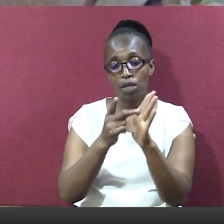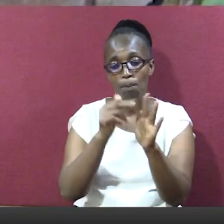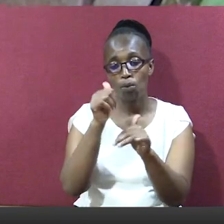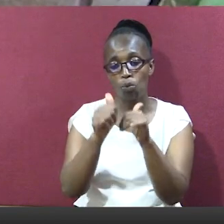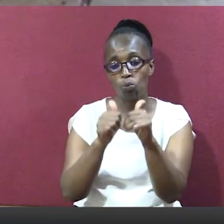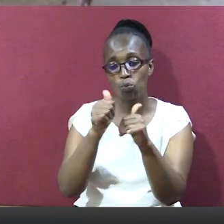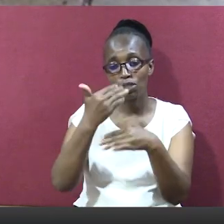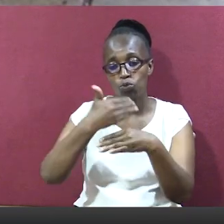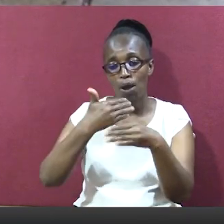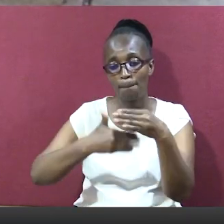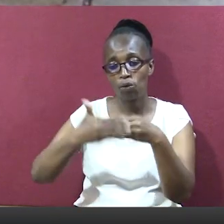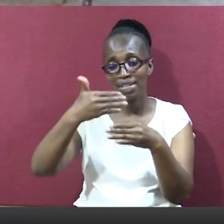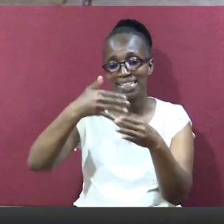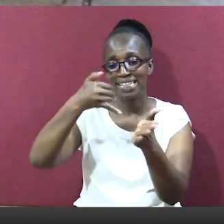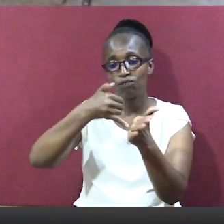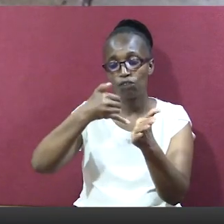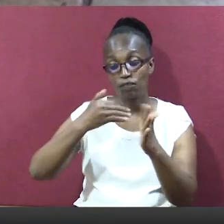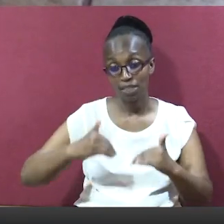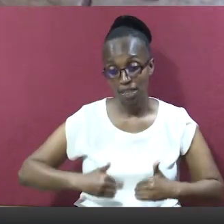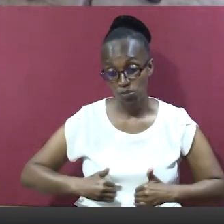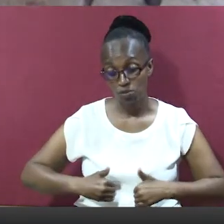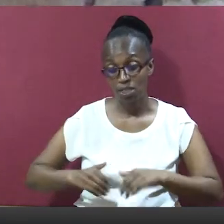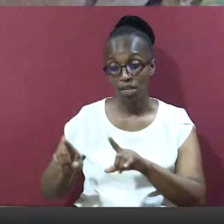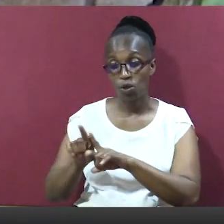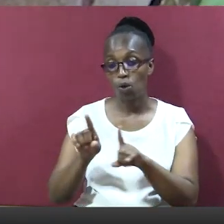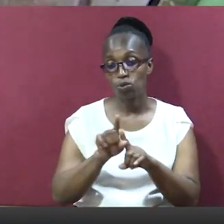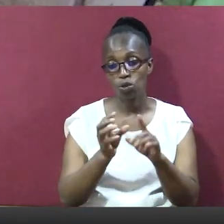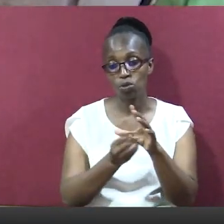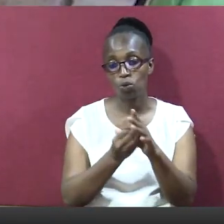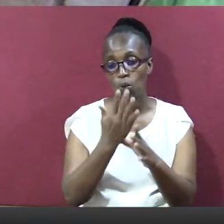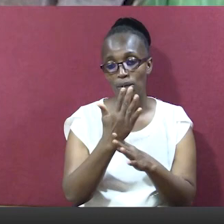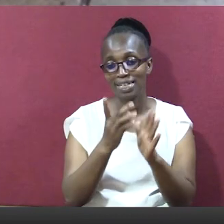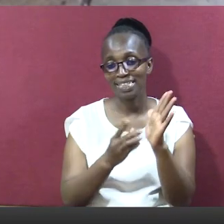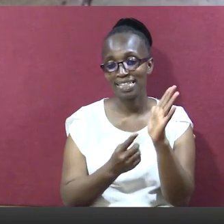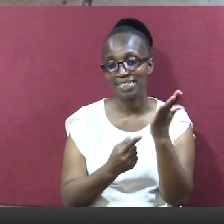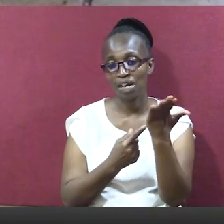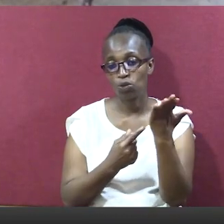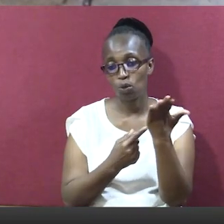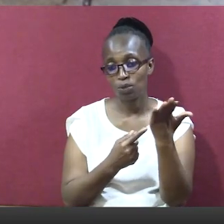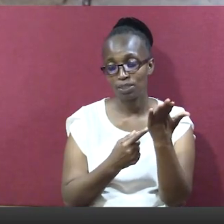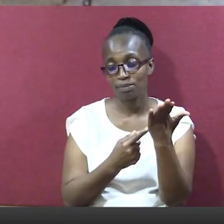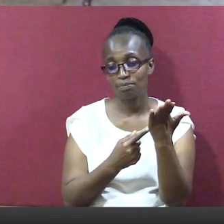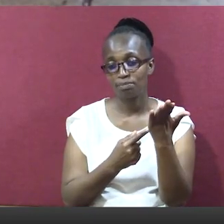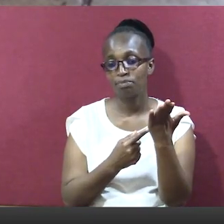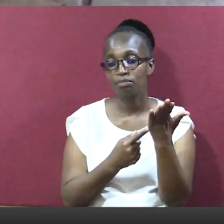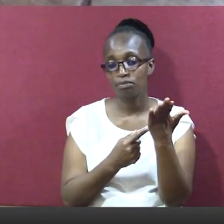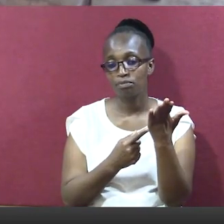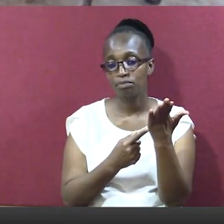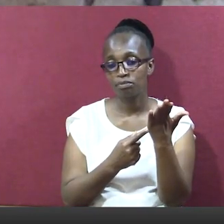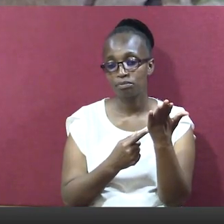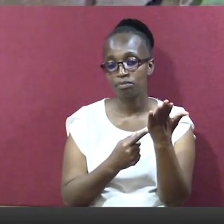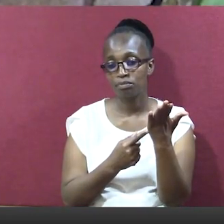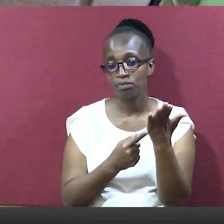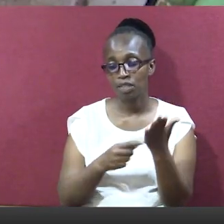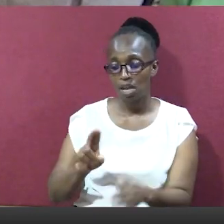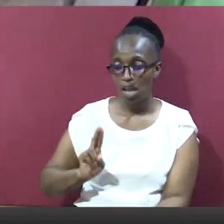ya hali ya hewa kupitia programu zilizoundwa kwa kushirikisha vijana ili kuhifadhi mazingira na kukuza uvumbuzi